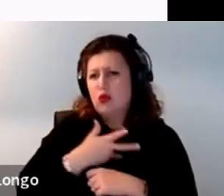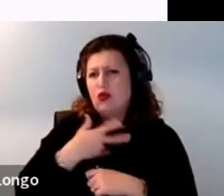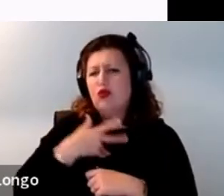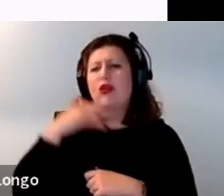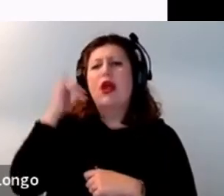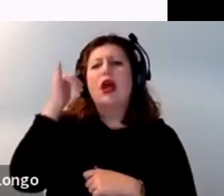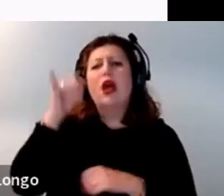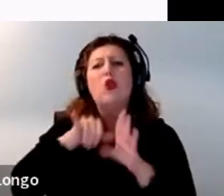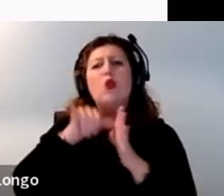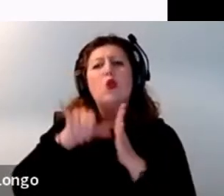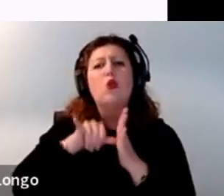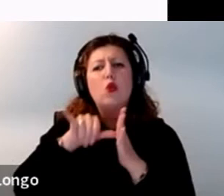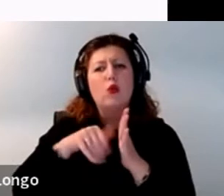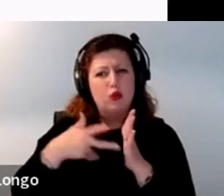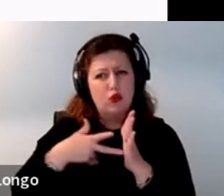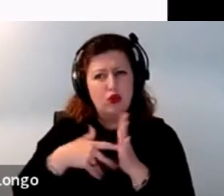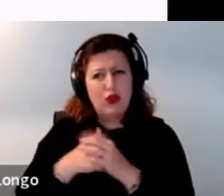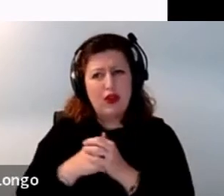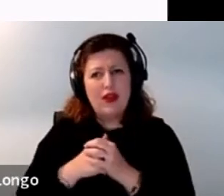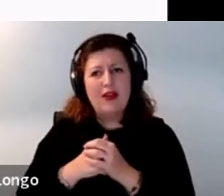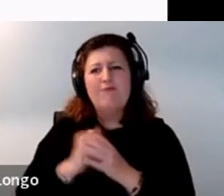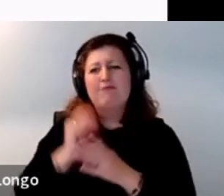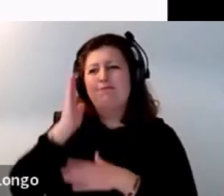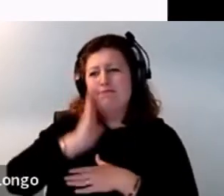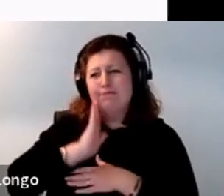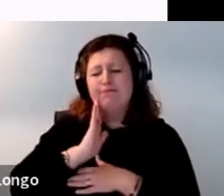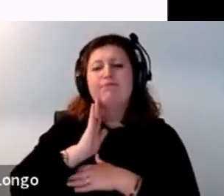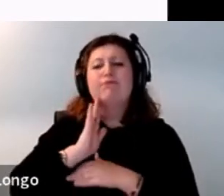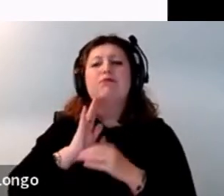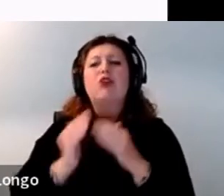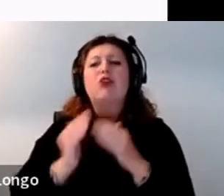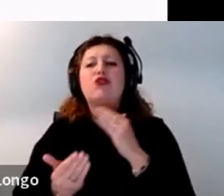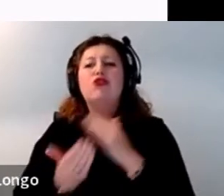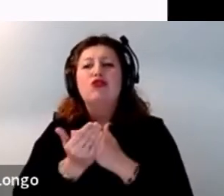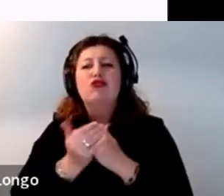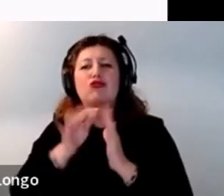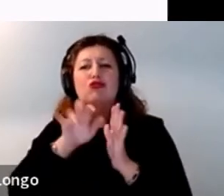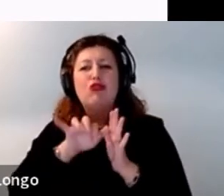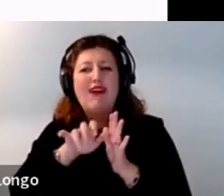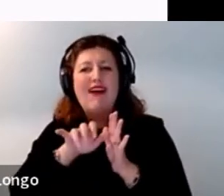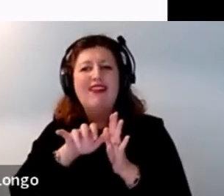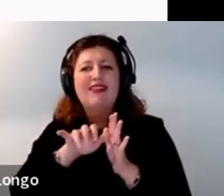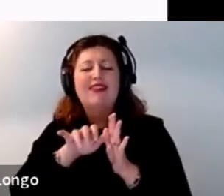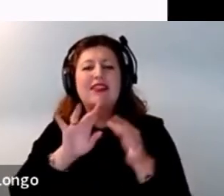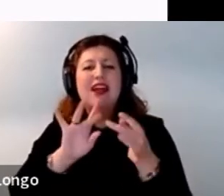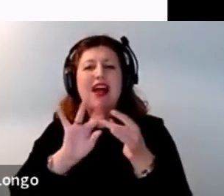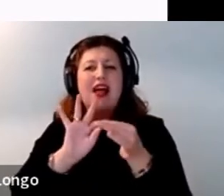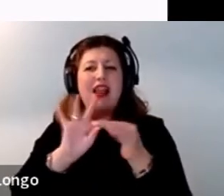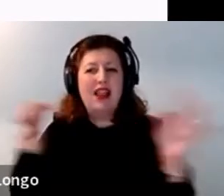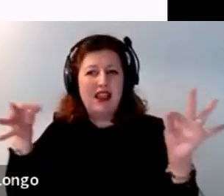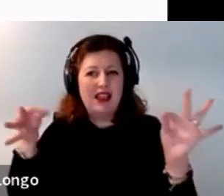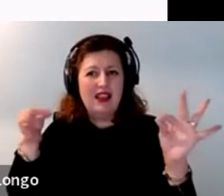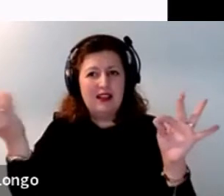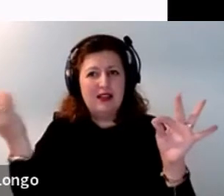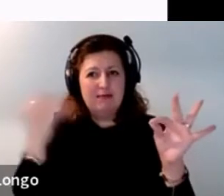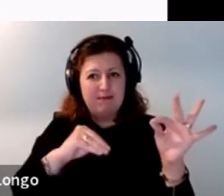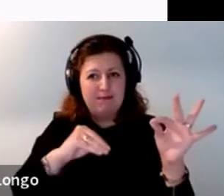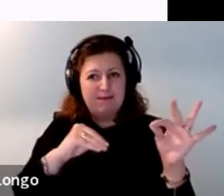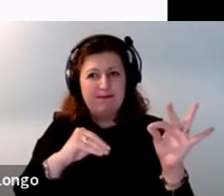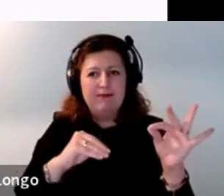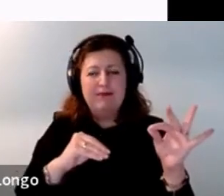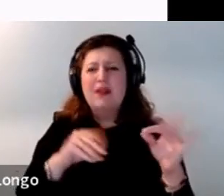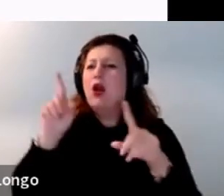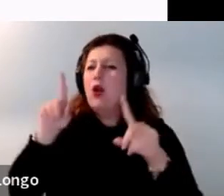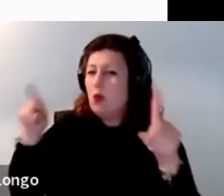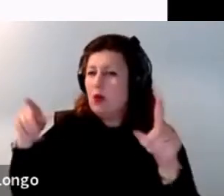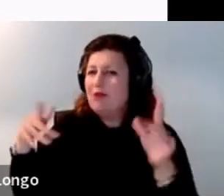quindi sicuramente. Se magari puoi scrivere nella chat il link, così chi ha avuto